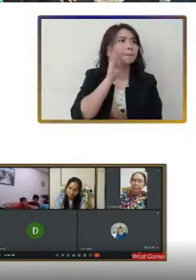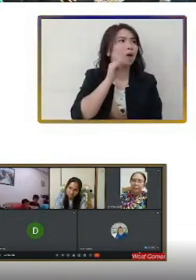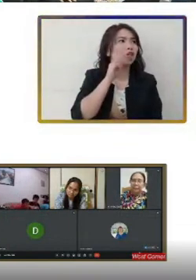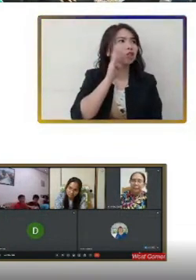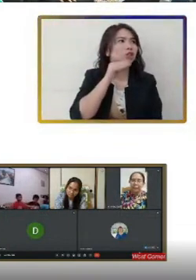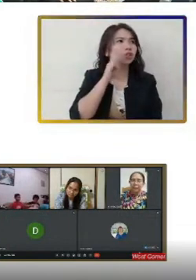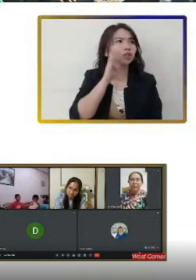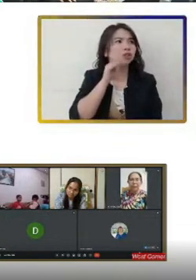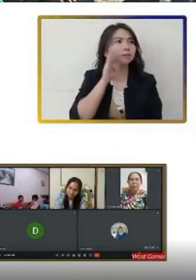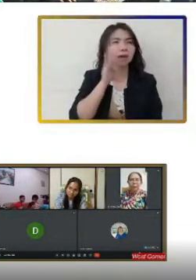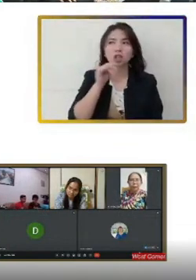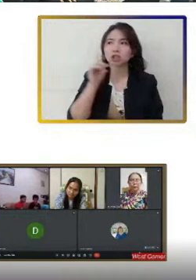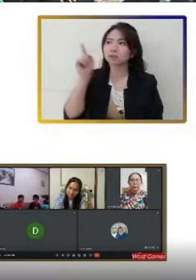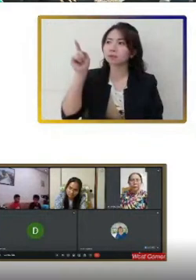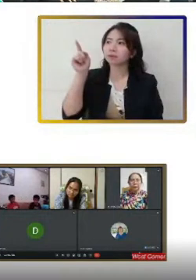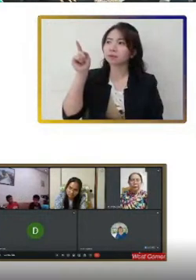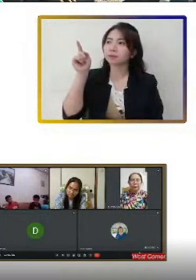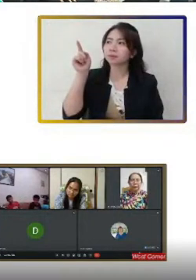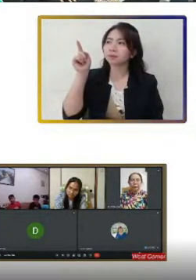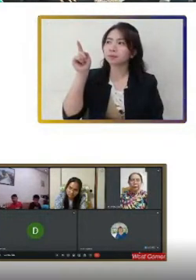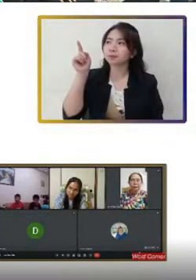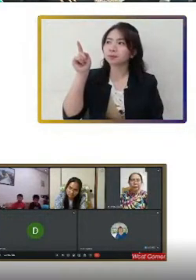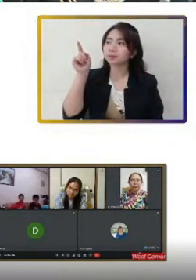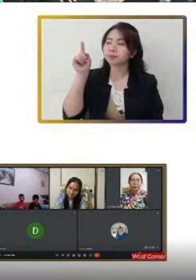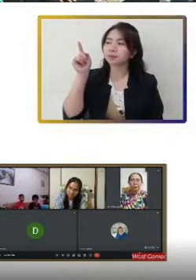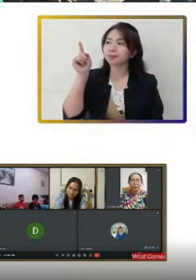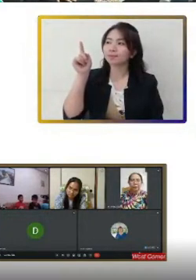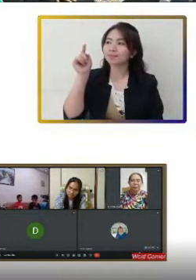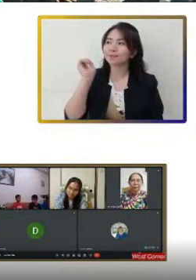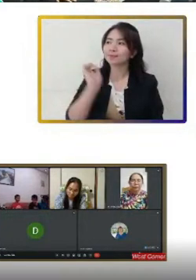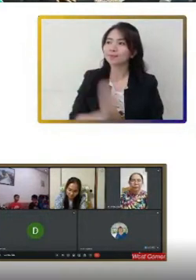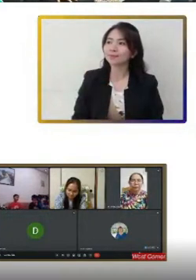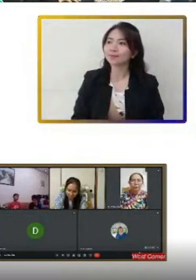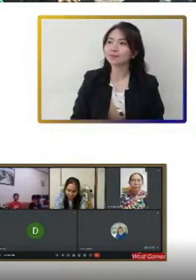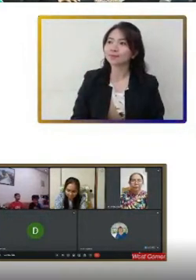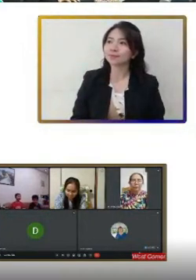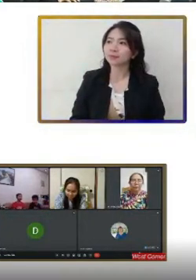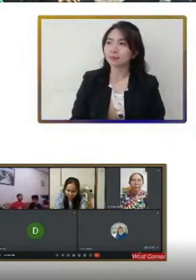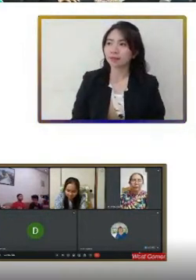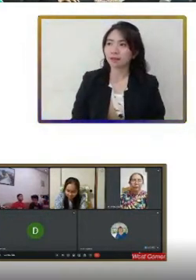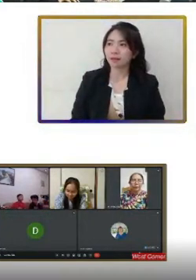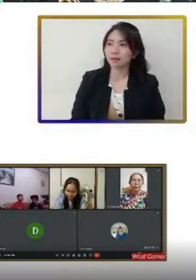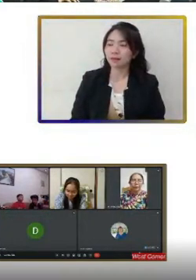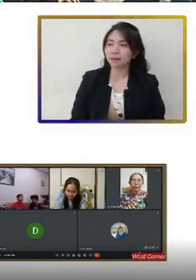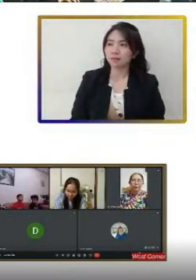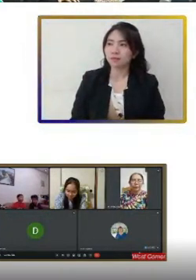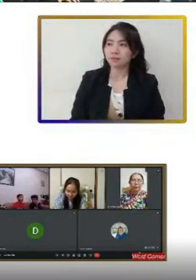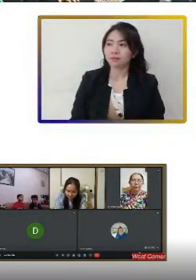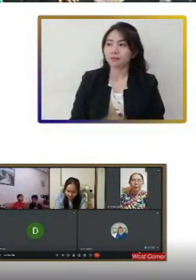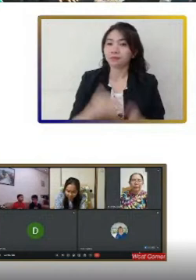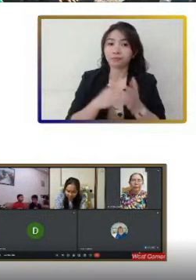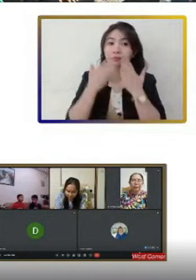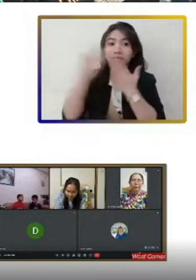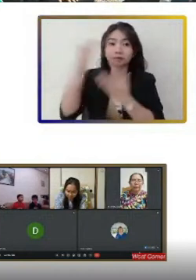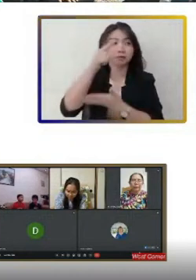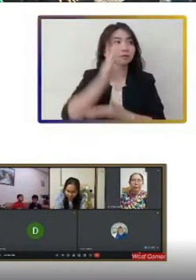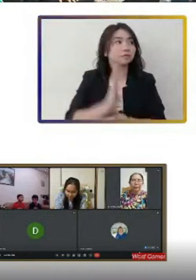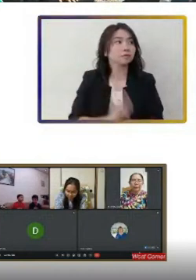ngayon? Akala na umaga. Okay. And salamat sa Panginoon na talagang mga batang ito'y